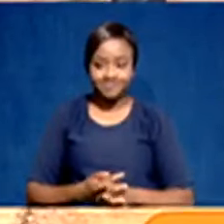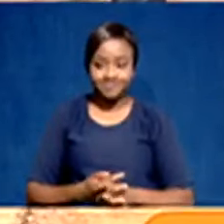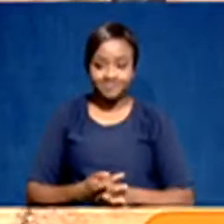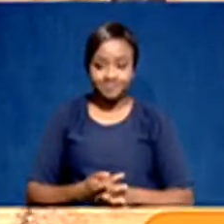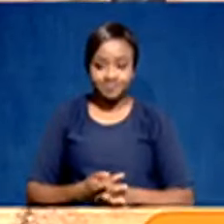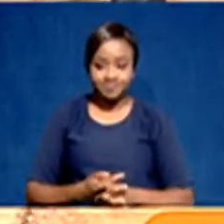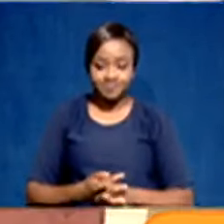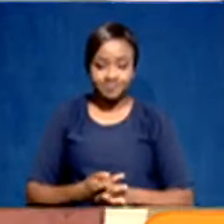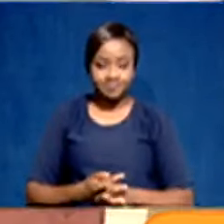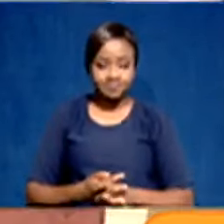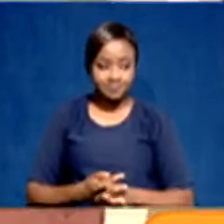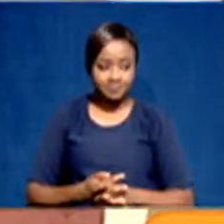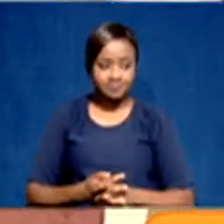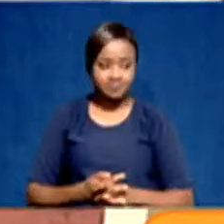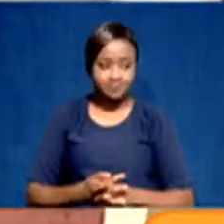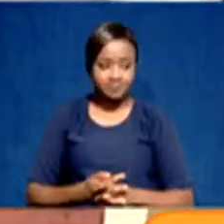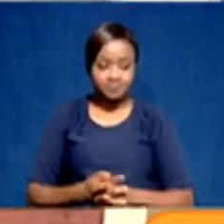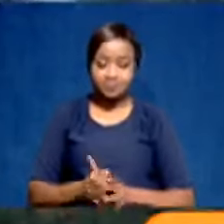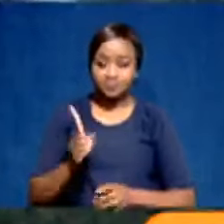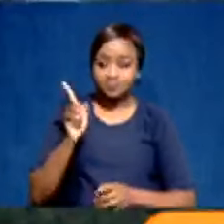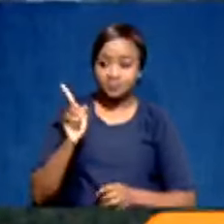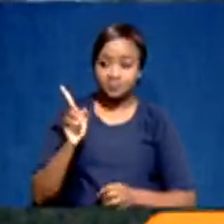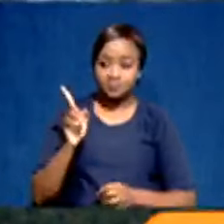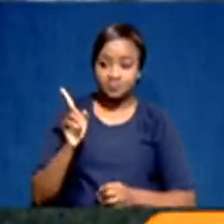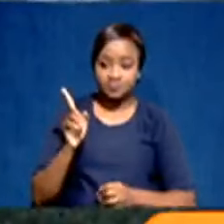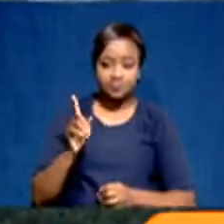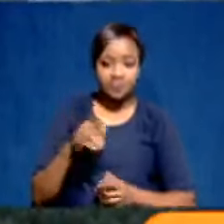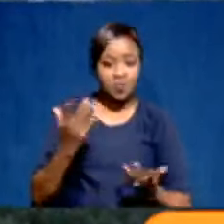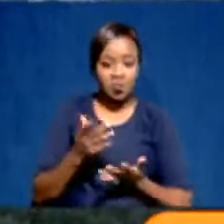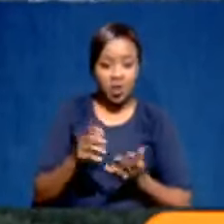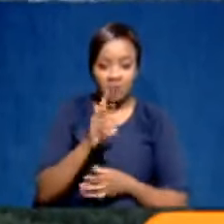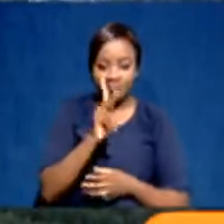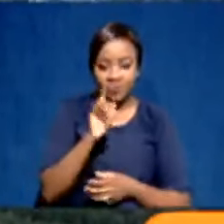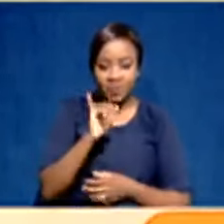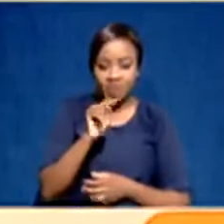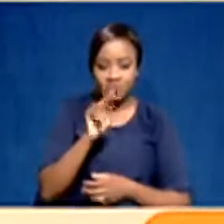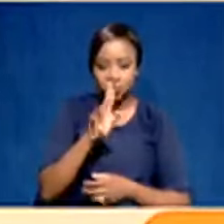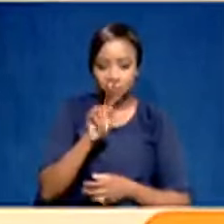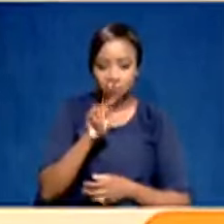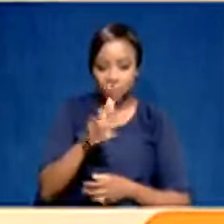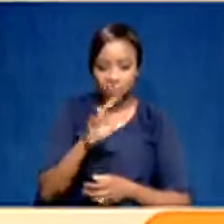Jumanne asubuhi katika kijiji cha Nyankongo, Kitutu Chache Kusini, kaunti ya Kisii,